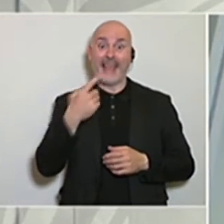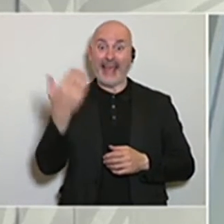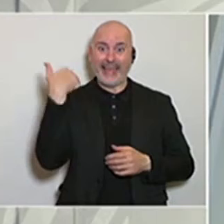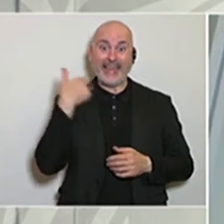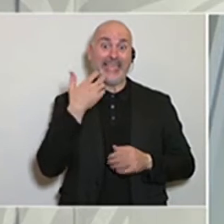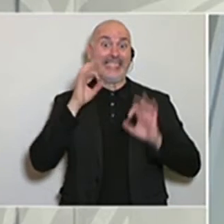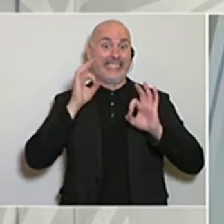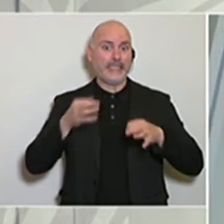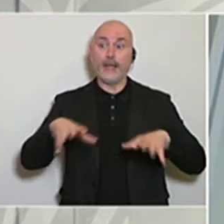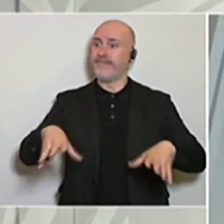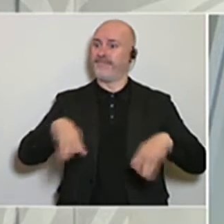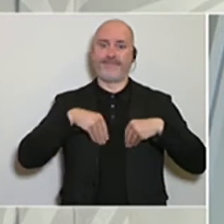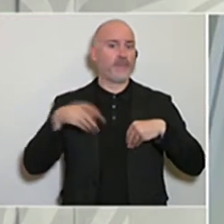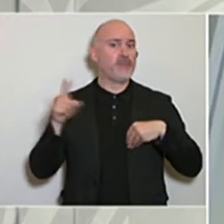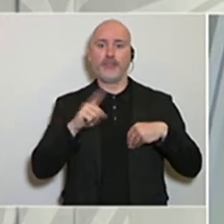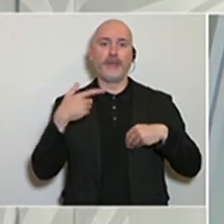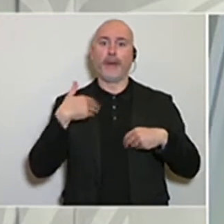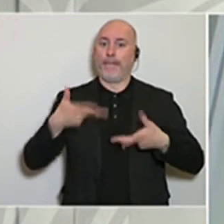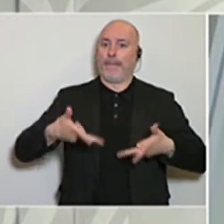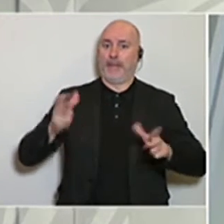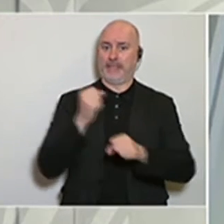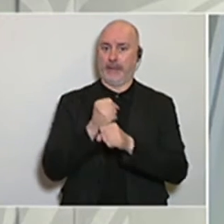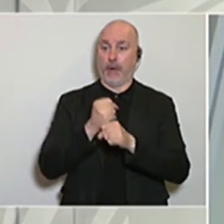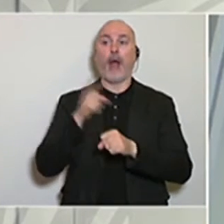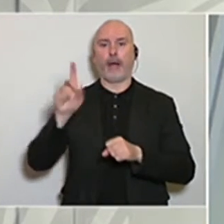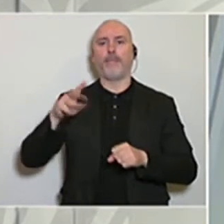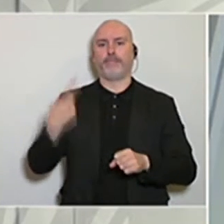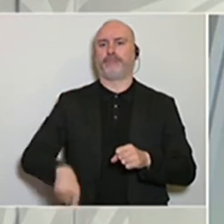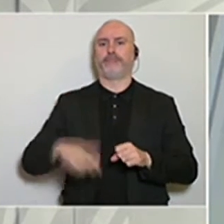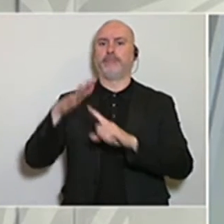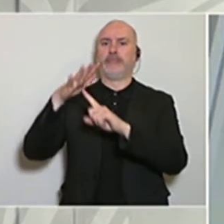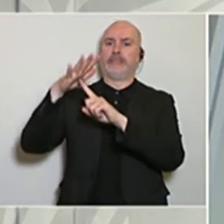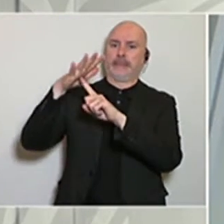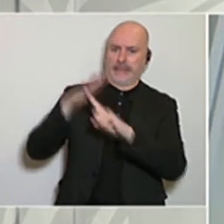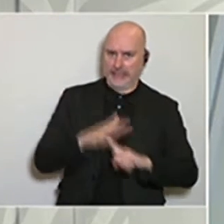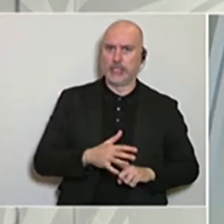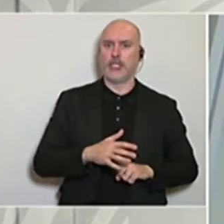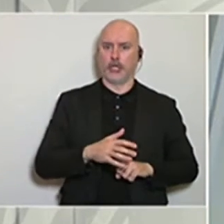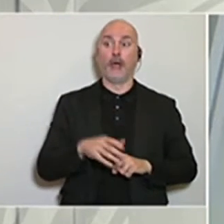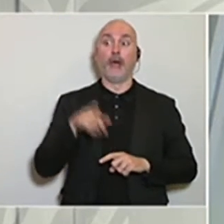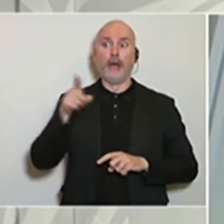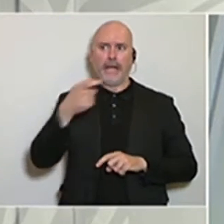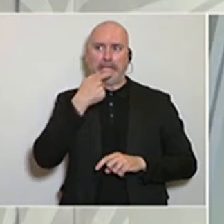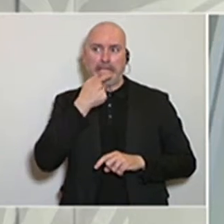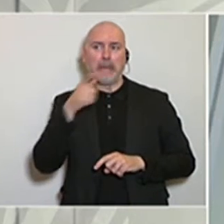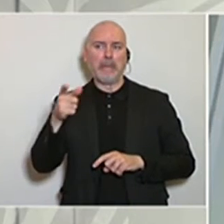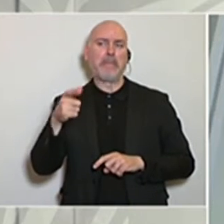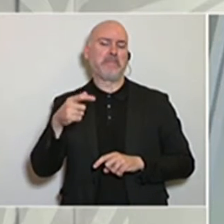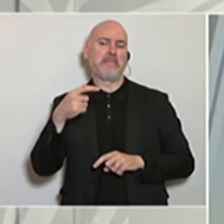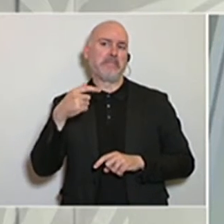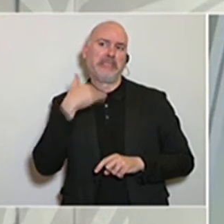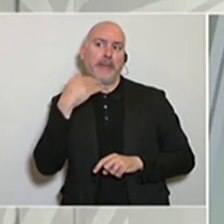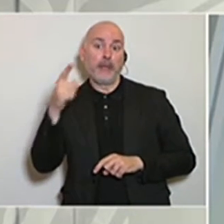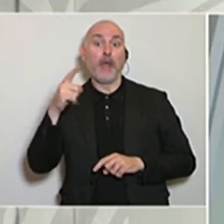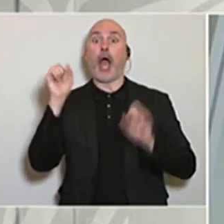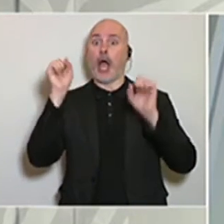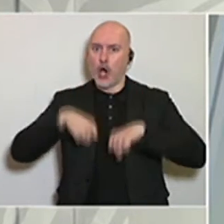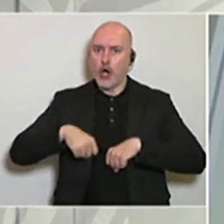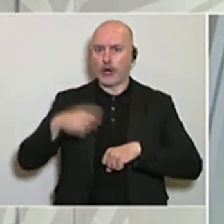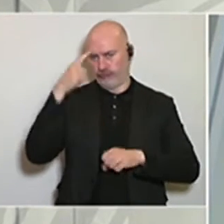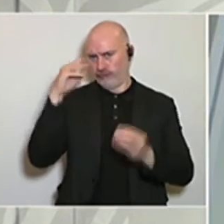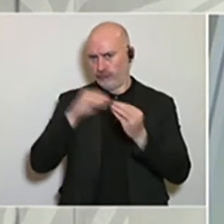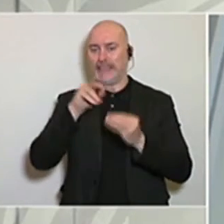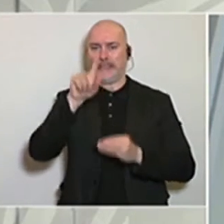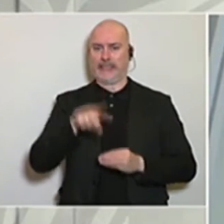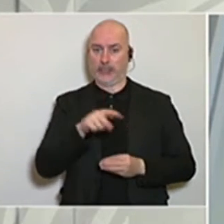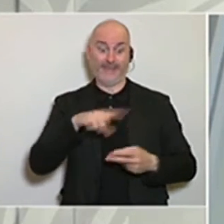permís laboral és que se li està aplicant una discriminació ideològica. M'agradaria saber si vostè hi està d'acord o no. I en segon lloc, continuant amb les preguntes sobre el mediador